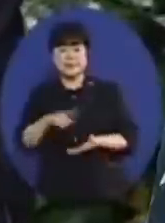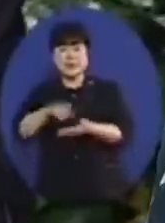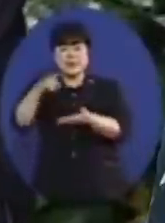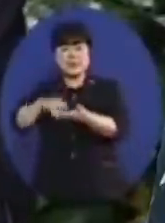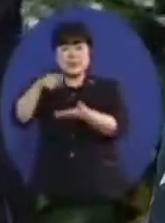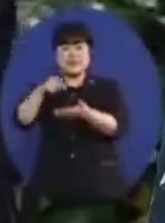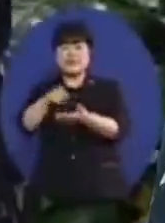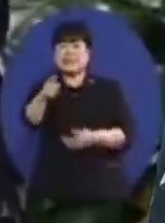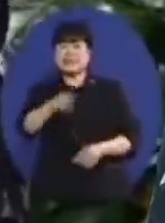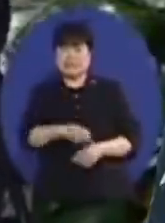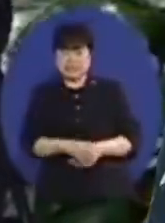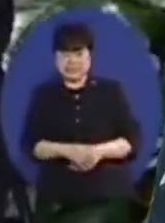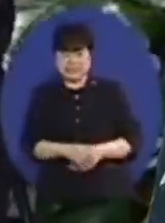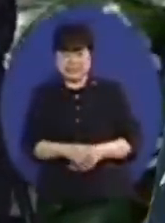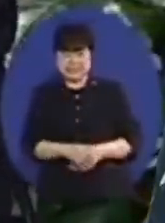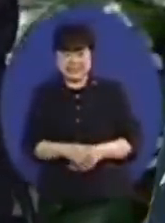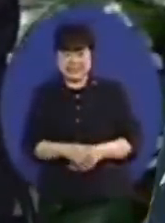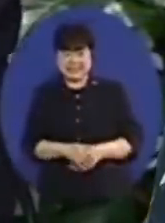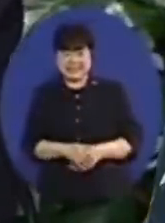메뚜기다 메뚜기